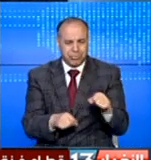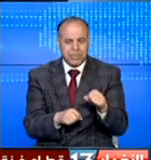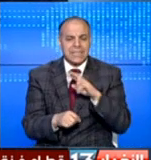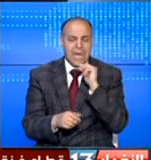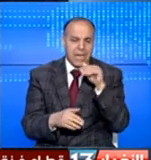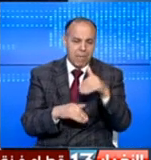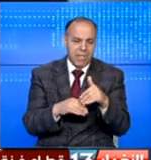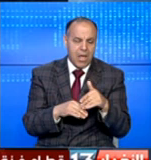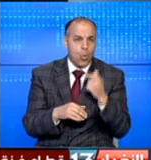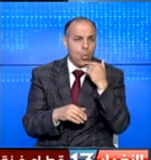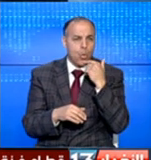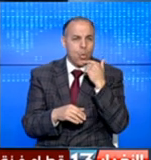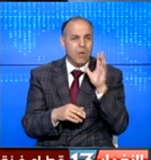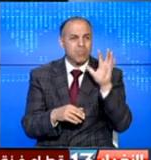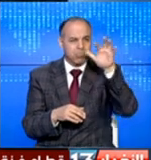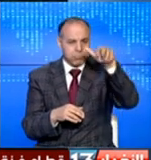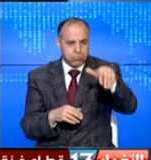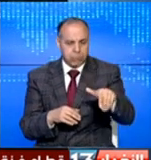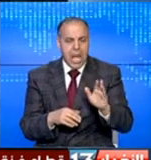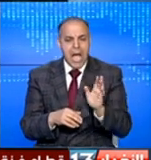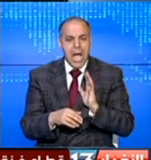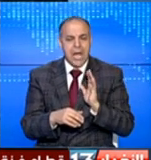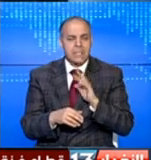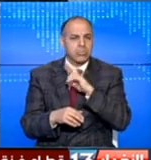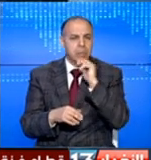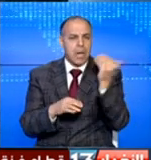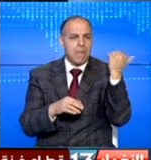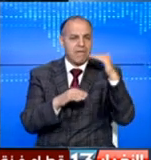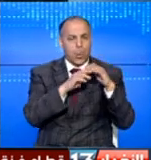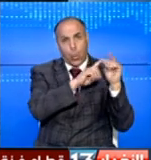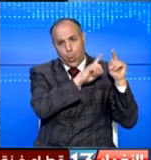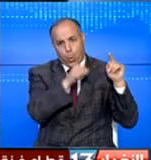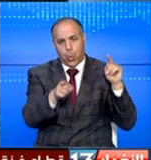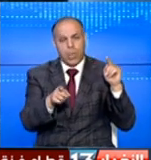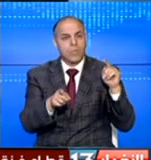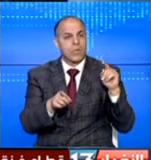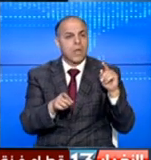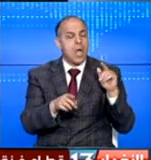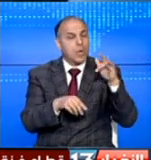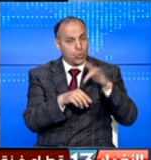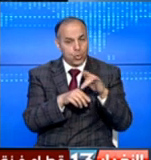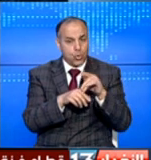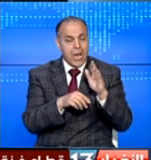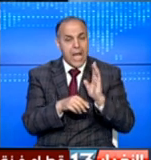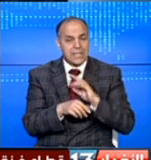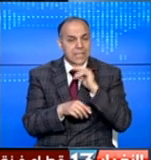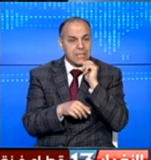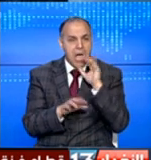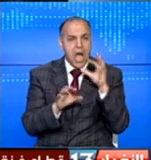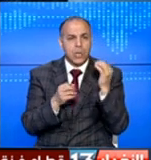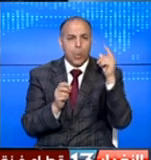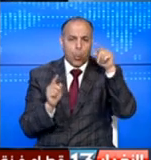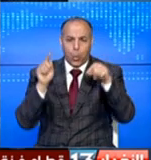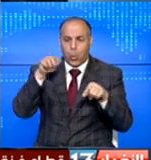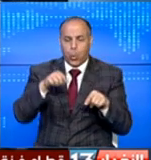إسرائيلي أطلقته القبة الحديدية لجيش الاحتلال في ليلة من التوتر الشديد، قصف خلالها الجيش عشرات